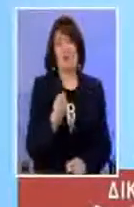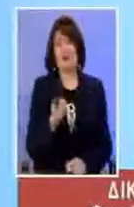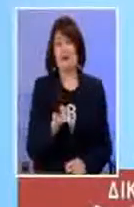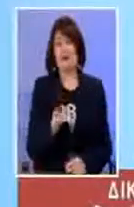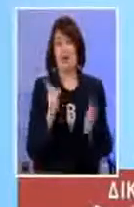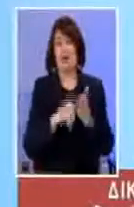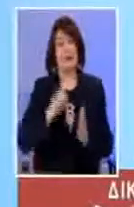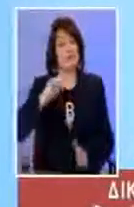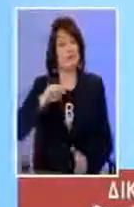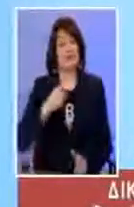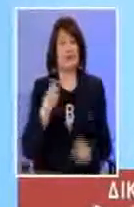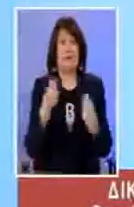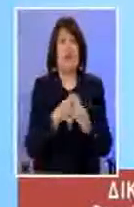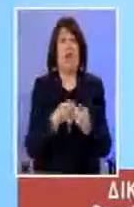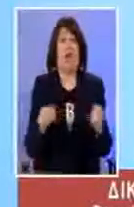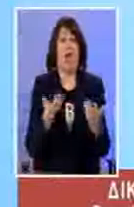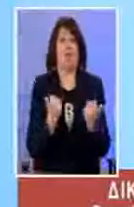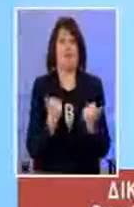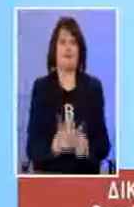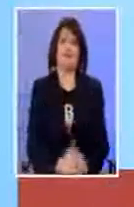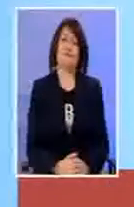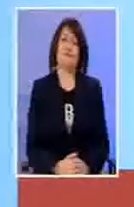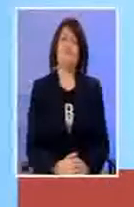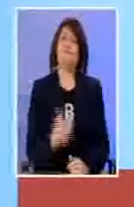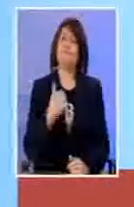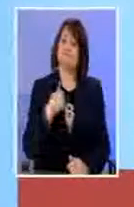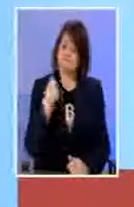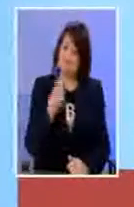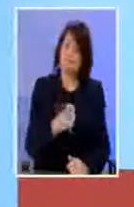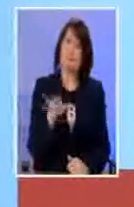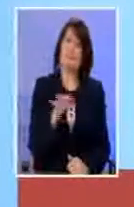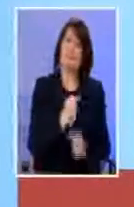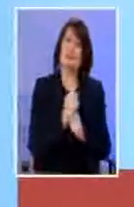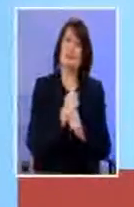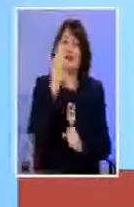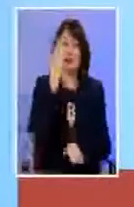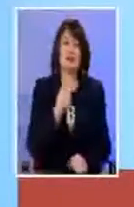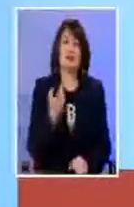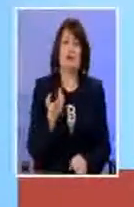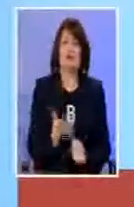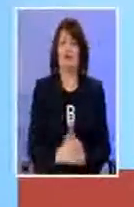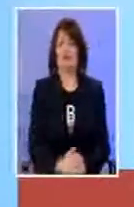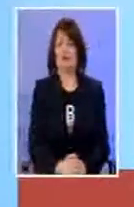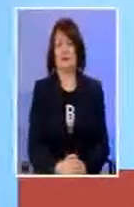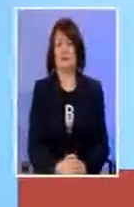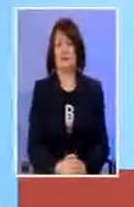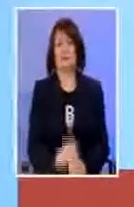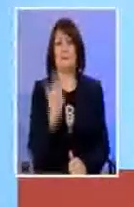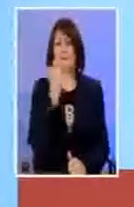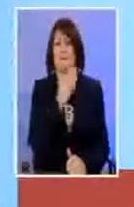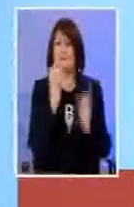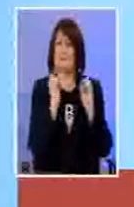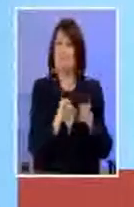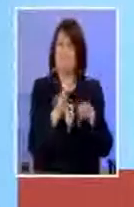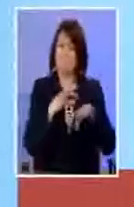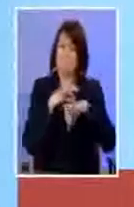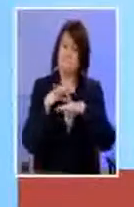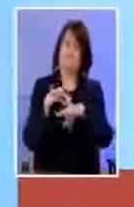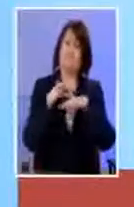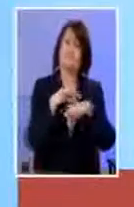δεν εφαρμόζονται, τότε θα δίνουμε και εμείς εργασία σε τυφλούς, τότε θα γίνονται και τα μαθήματα και οι συνοδείες